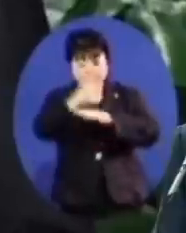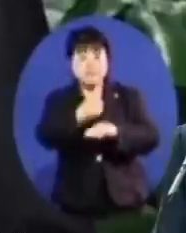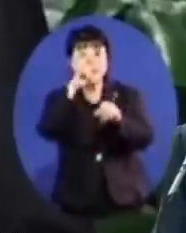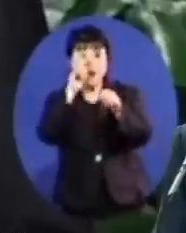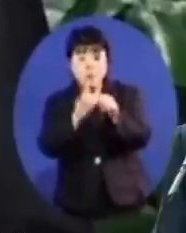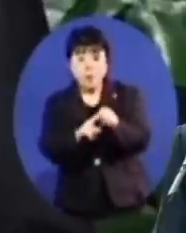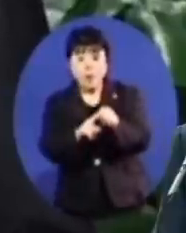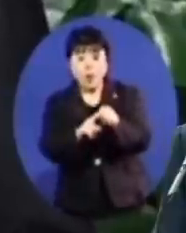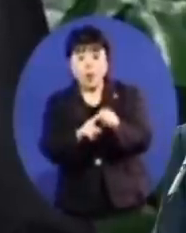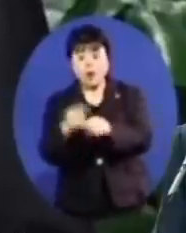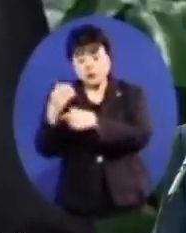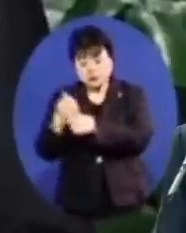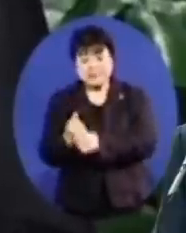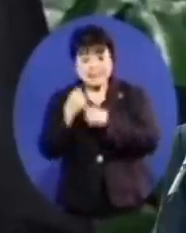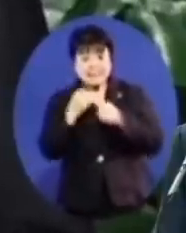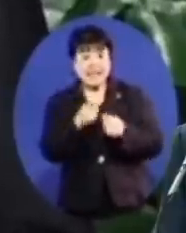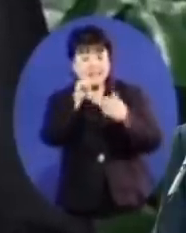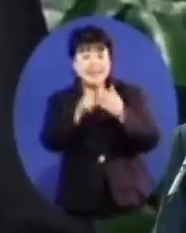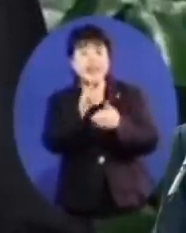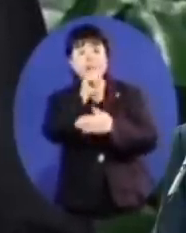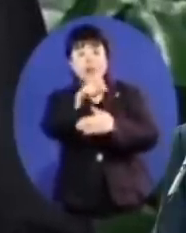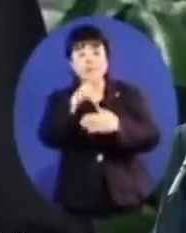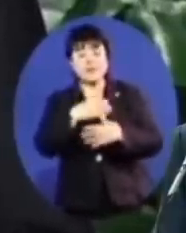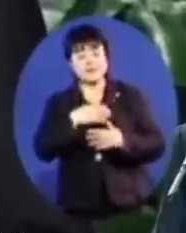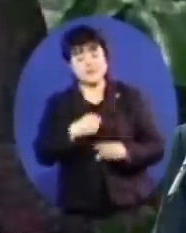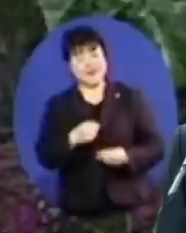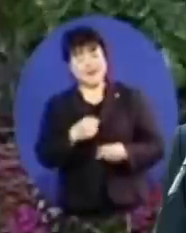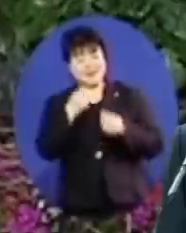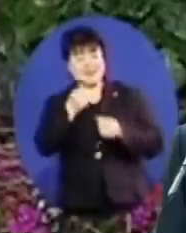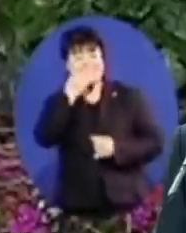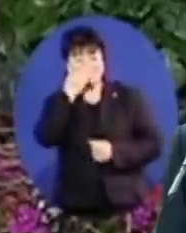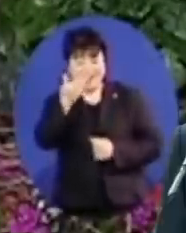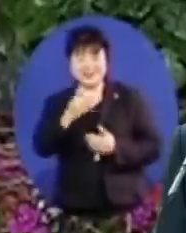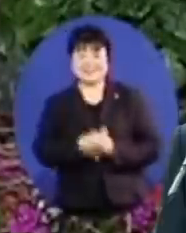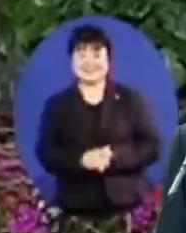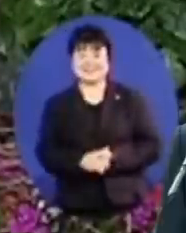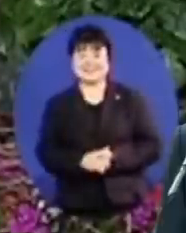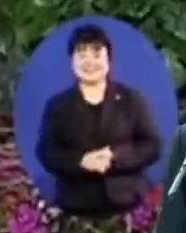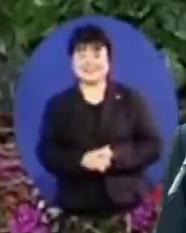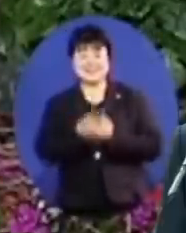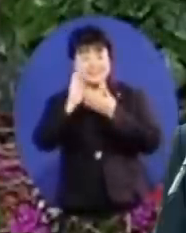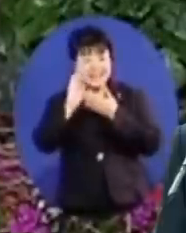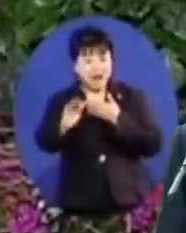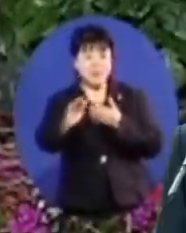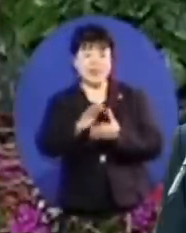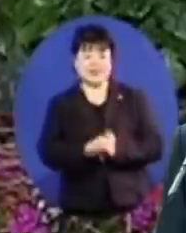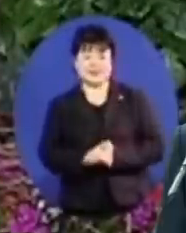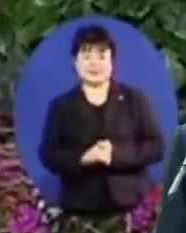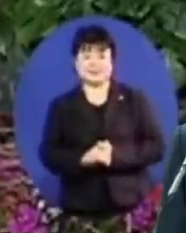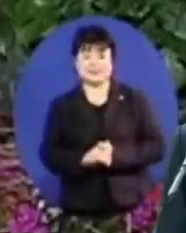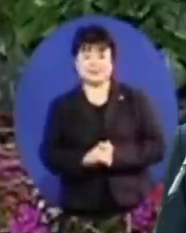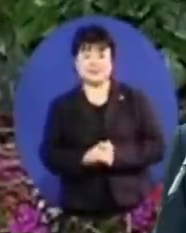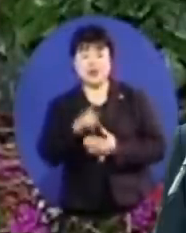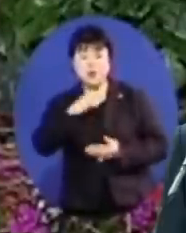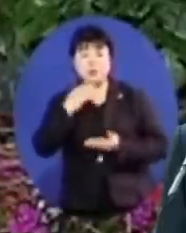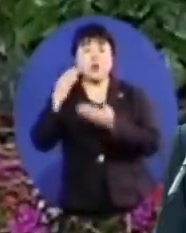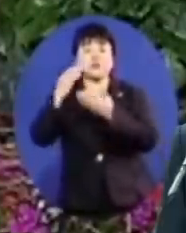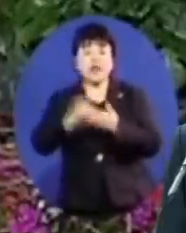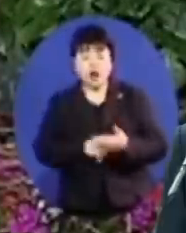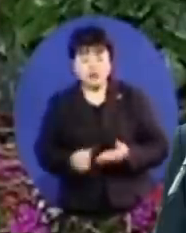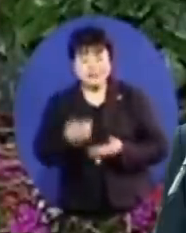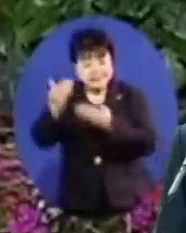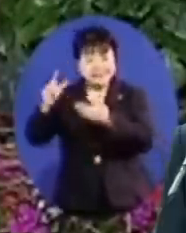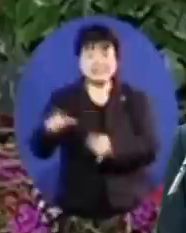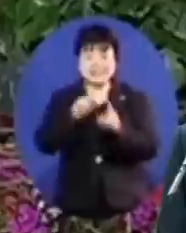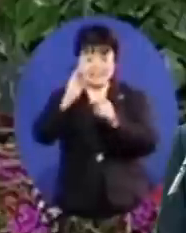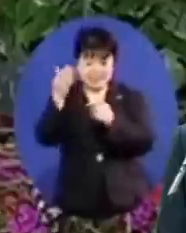목표에 의지하여 살면 마음의 평안을 가고 살 수 있는 것입니다. 그 다음에 우리는 봉사와 헌신의 삶을 살아야 되는